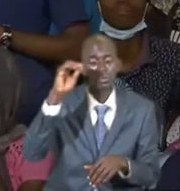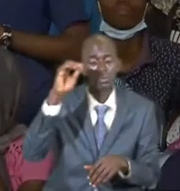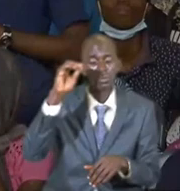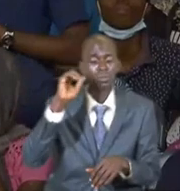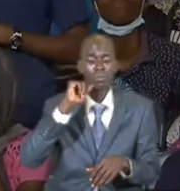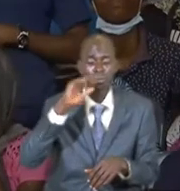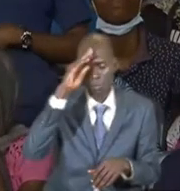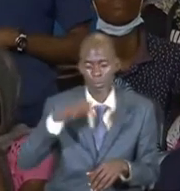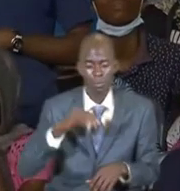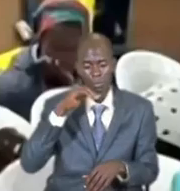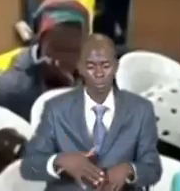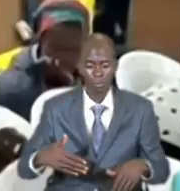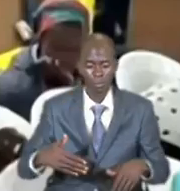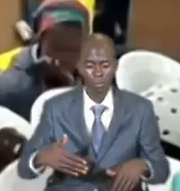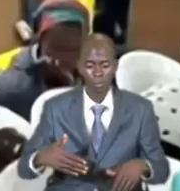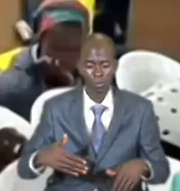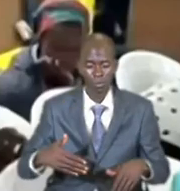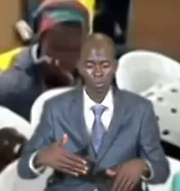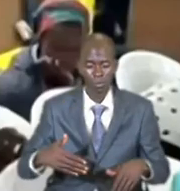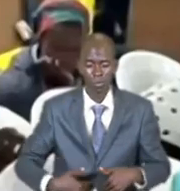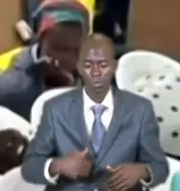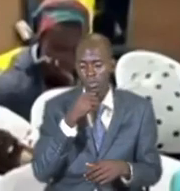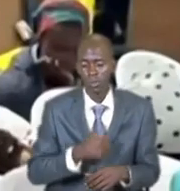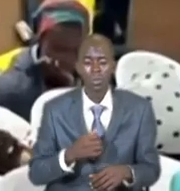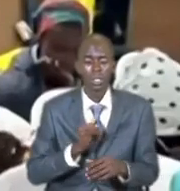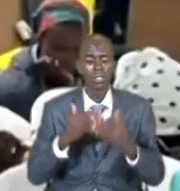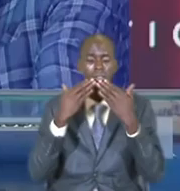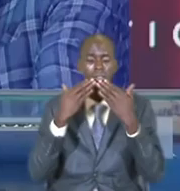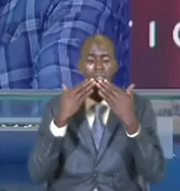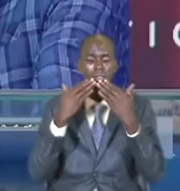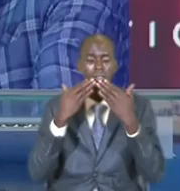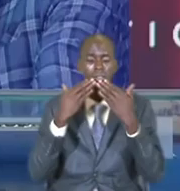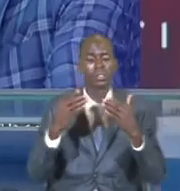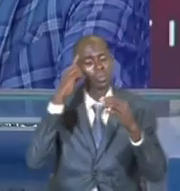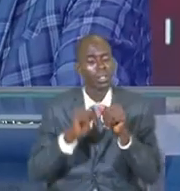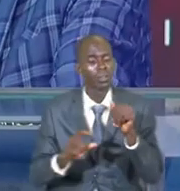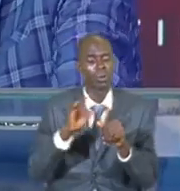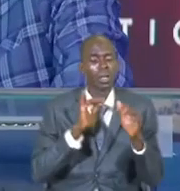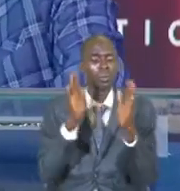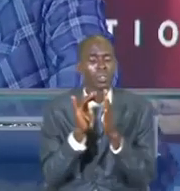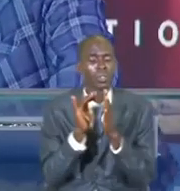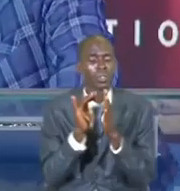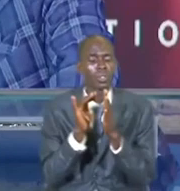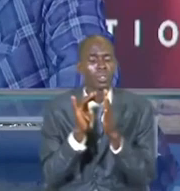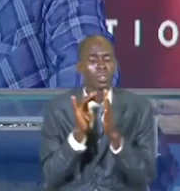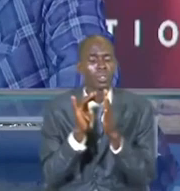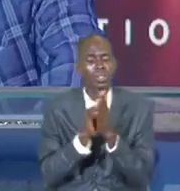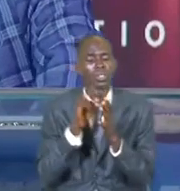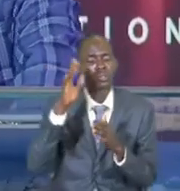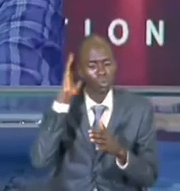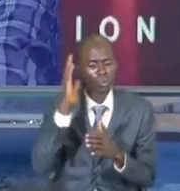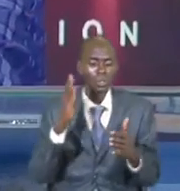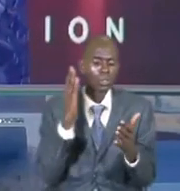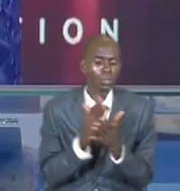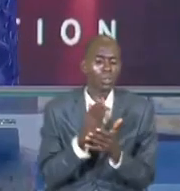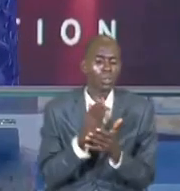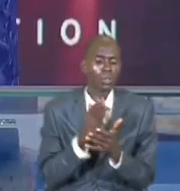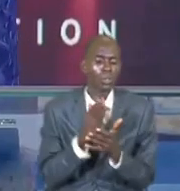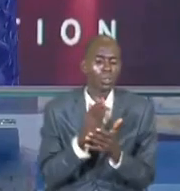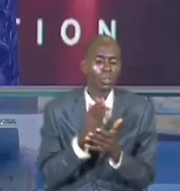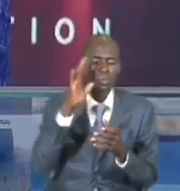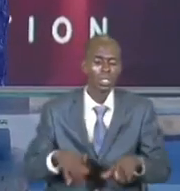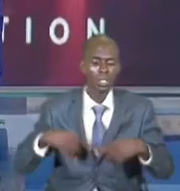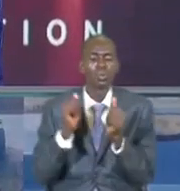eto, ndị agadi, onye ọbụla ka m na-ekele gị. Ka isi otu a wee gbabichie na ndụ ha, si na amara